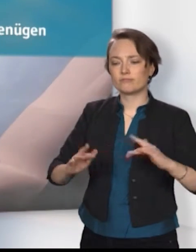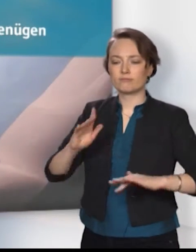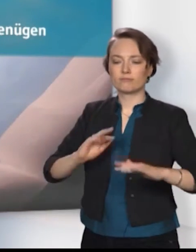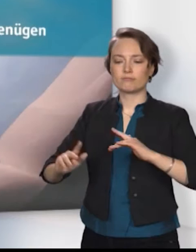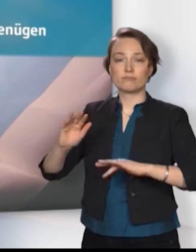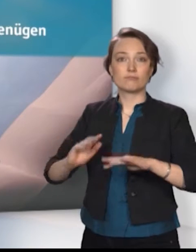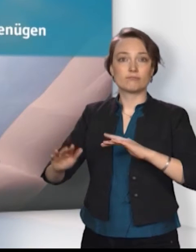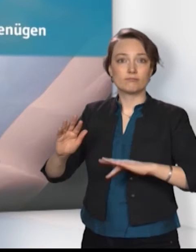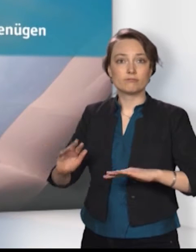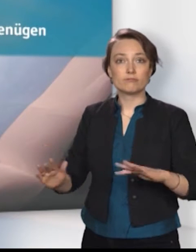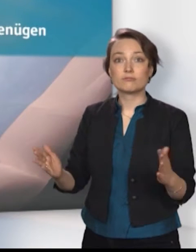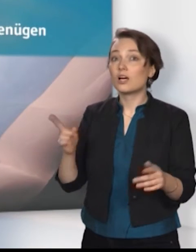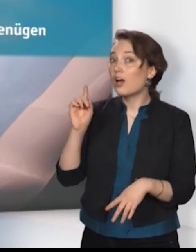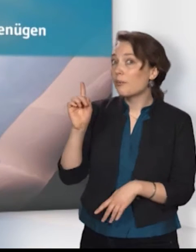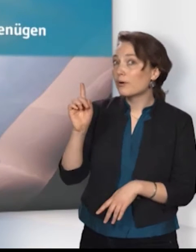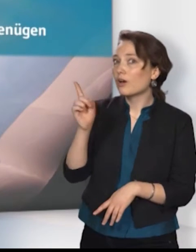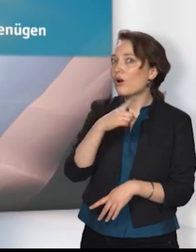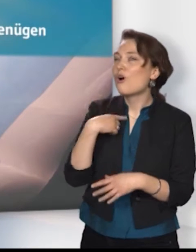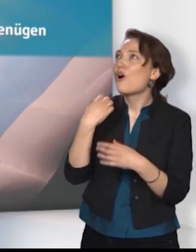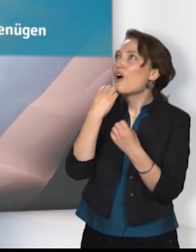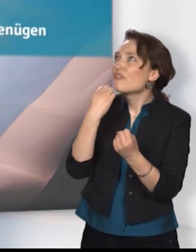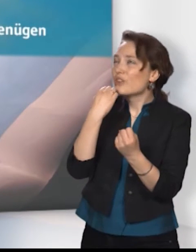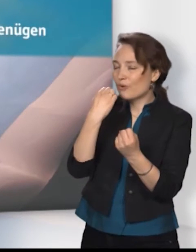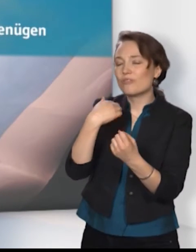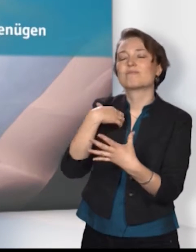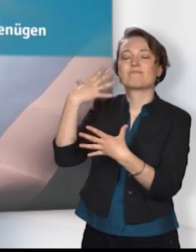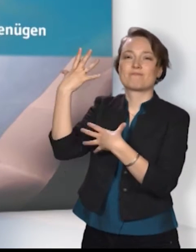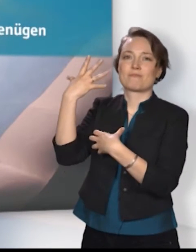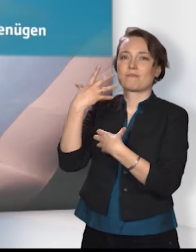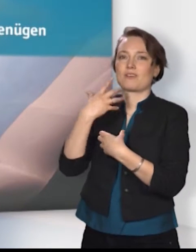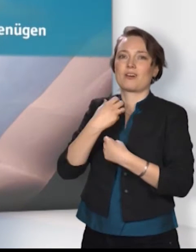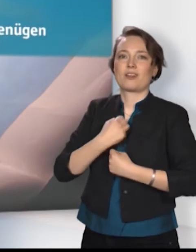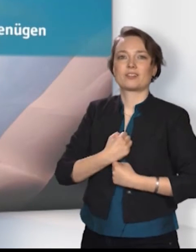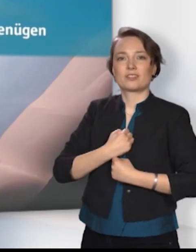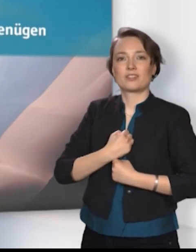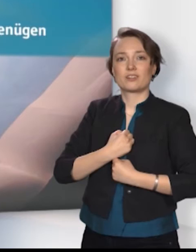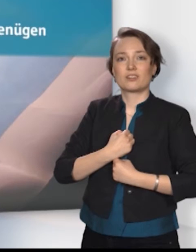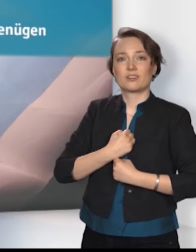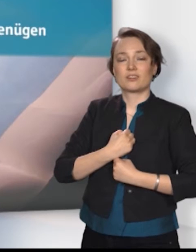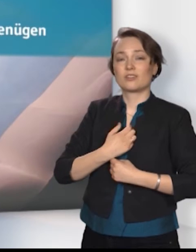Doch unsere Hoffnung werden wir behalten.